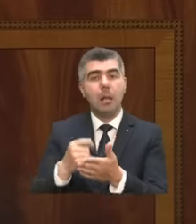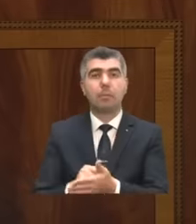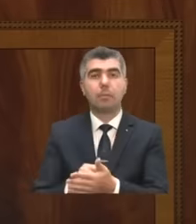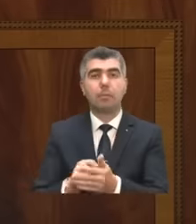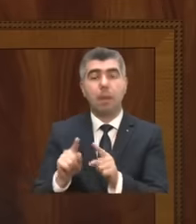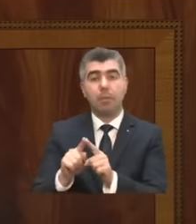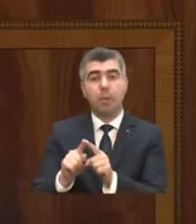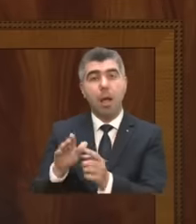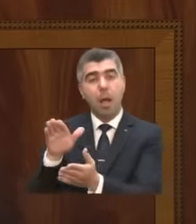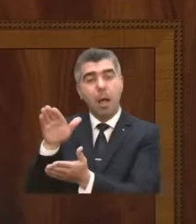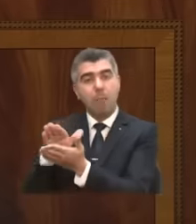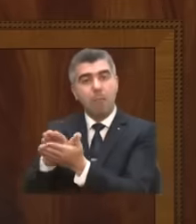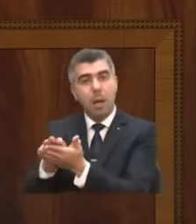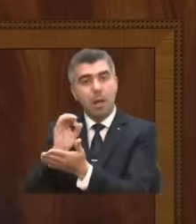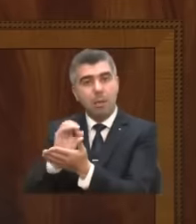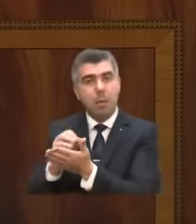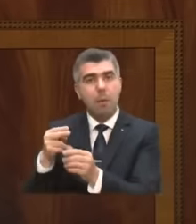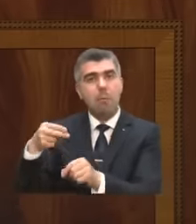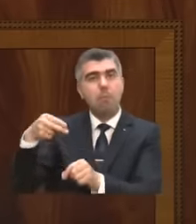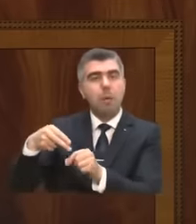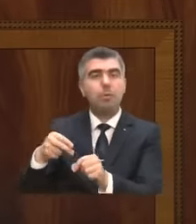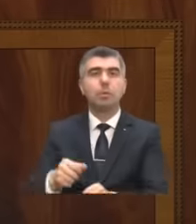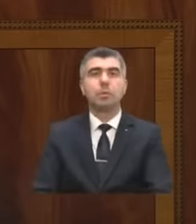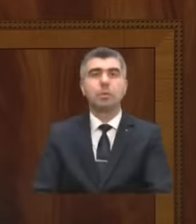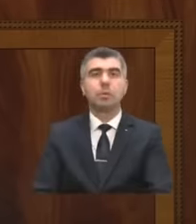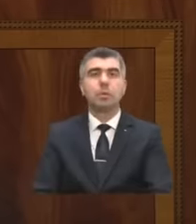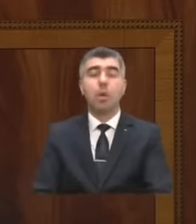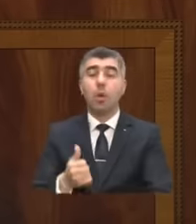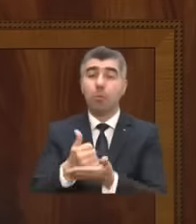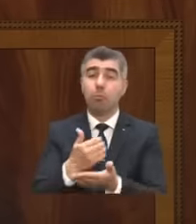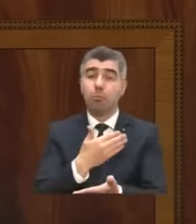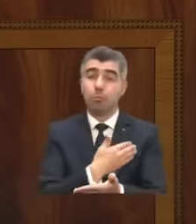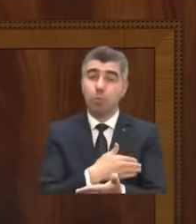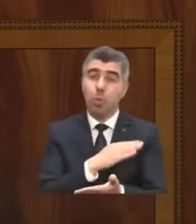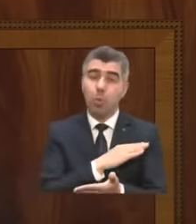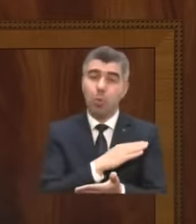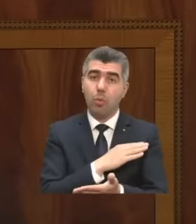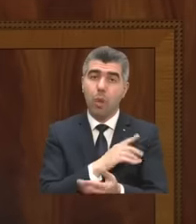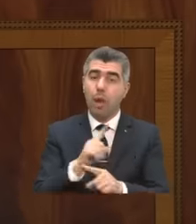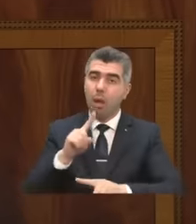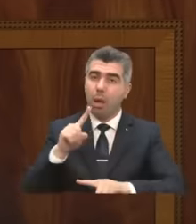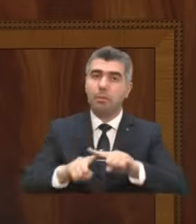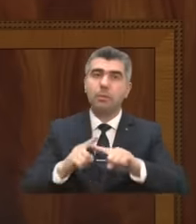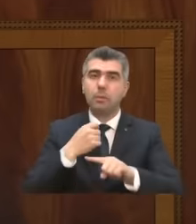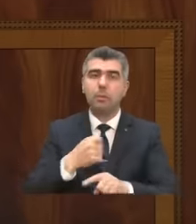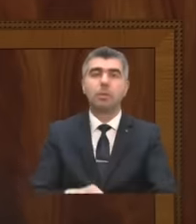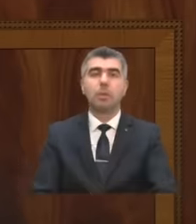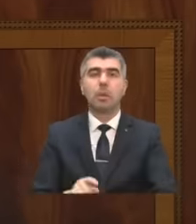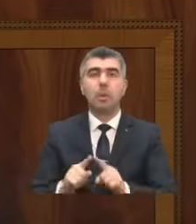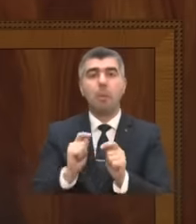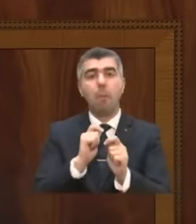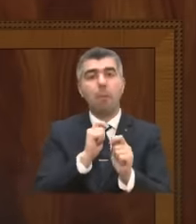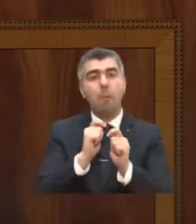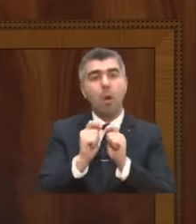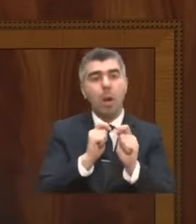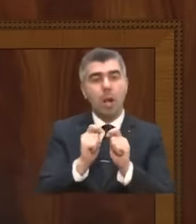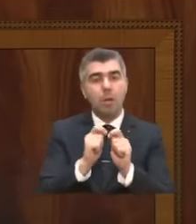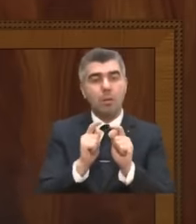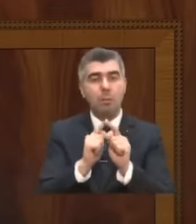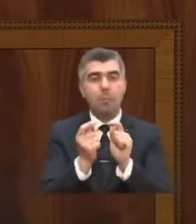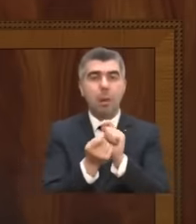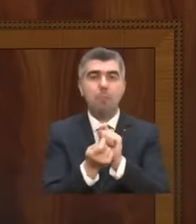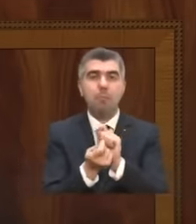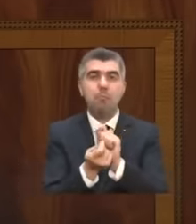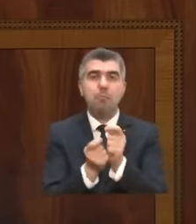ديال اكتناز النفط الخام. ثم المسؤوليه ديالكم هي رفضكم السيد رئيس الحكومه لمناقشه مقترحي القانون